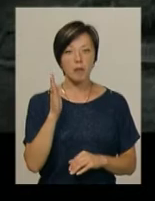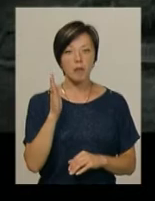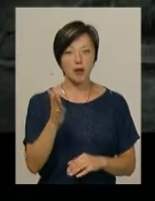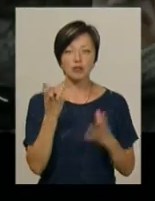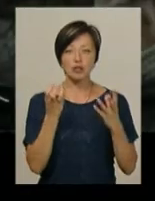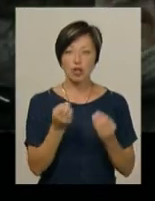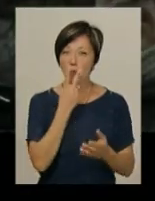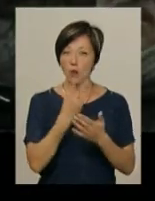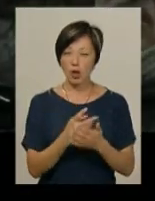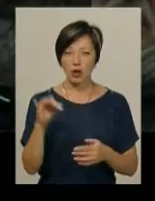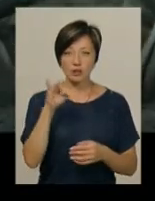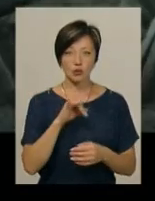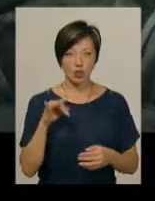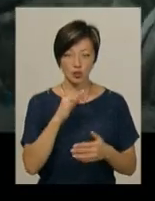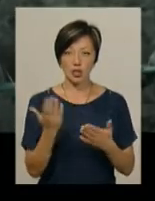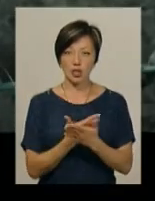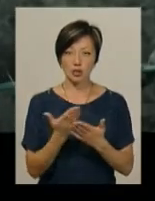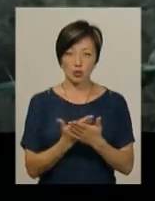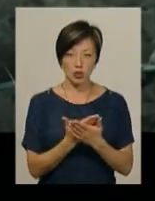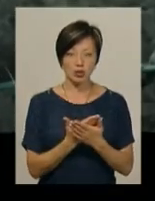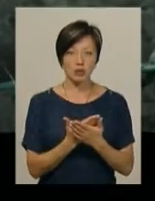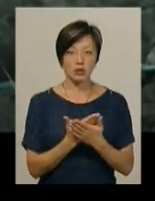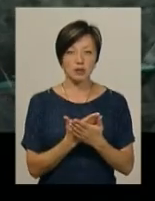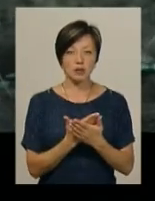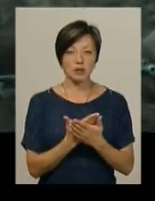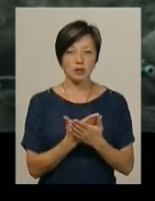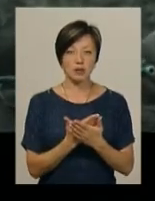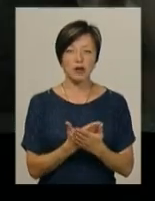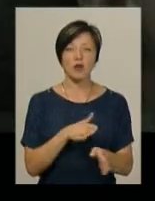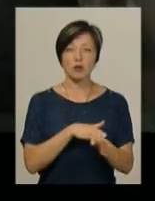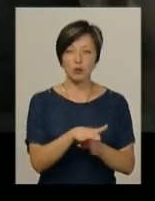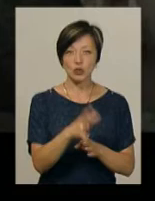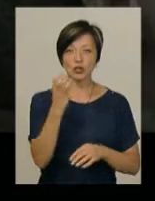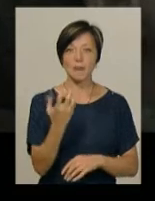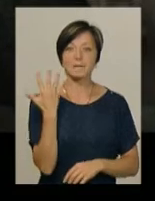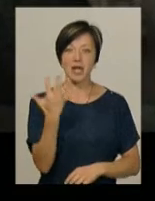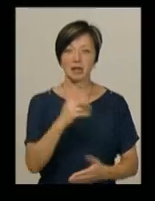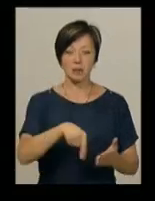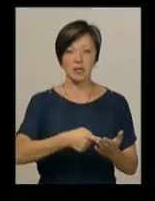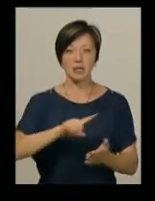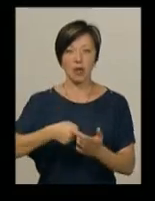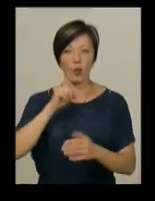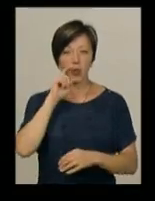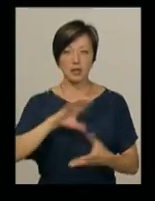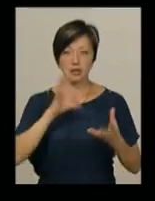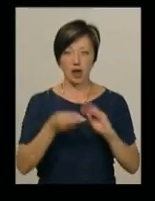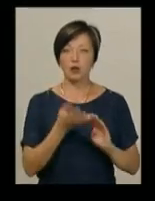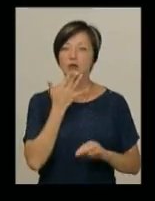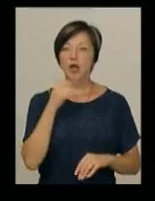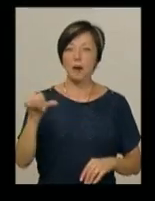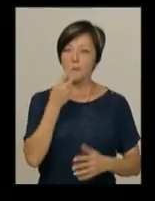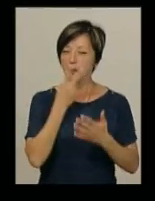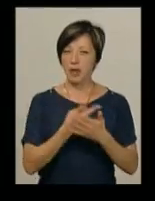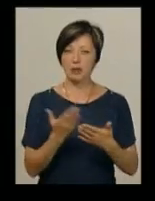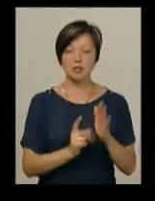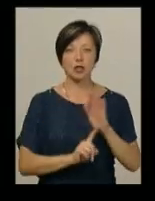показ українського історично-біографічного фільму «Таємний щоденник» Симона Петлюри відбудеться ще у 5 містах України. Загальнонаціональна прем'єра